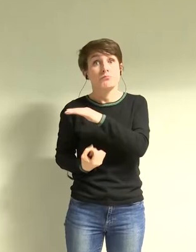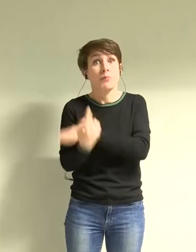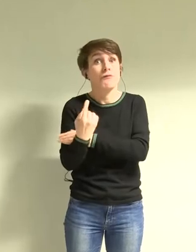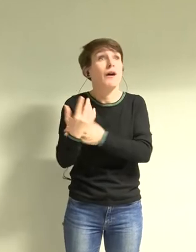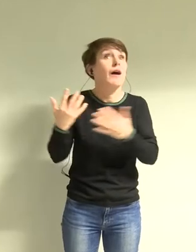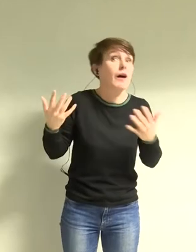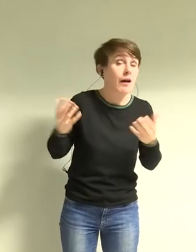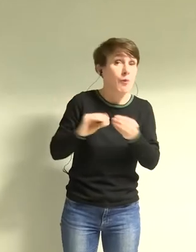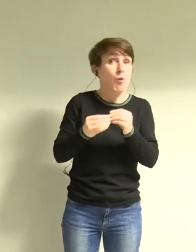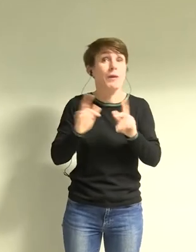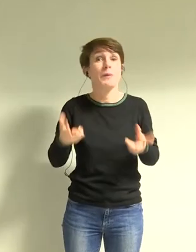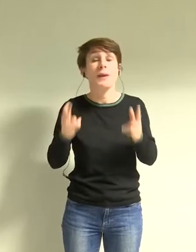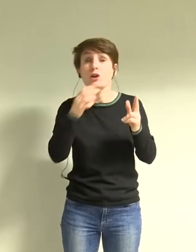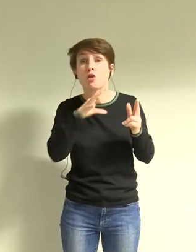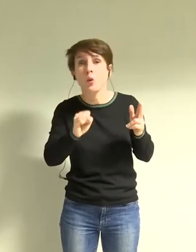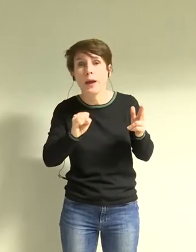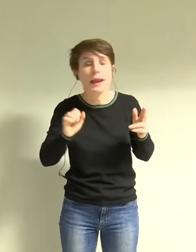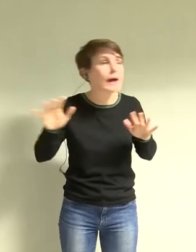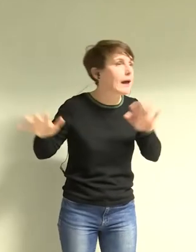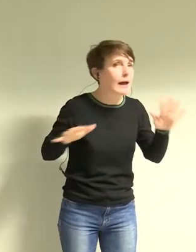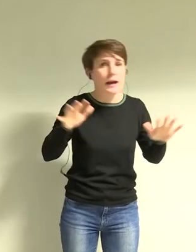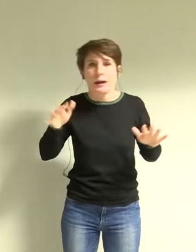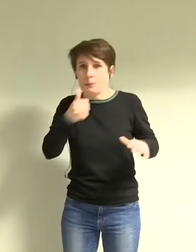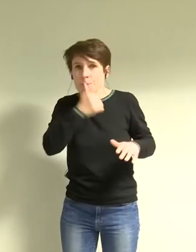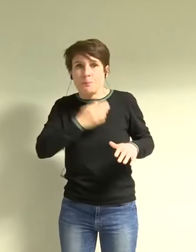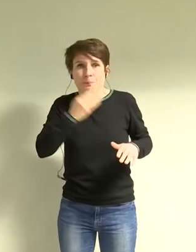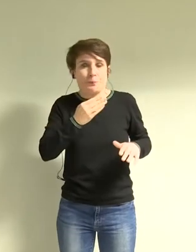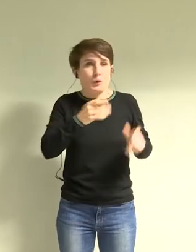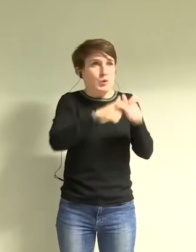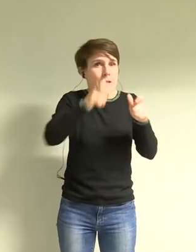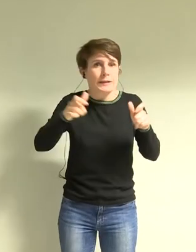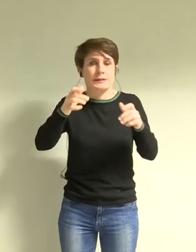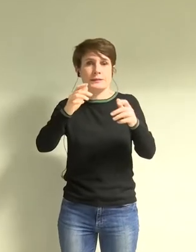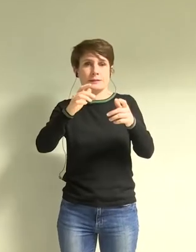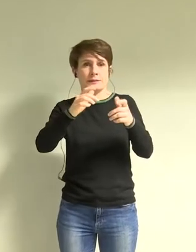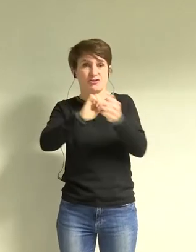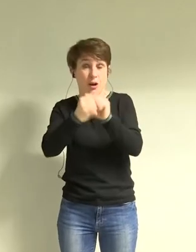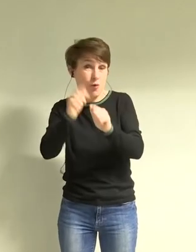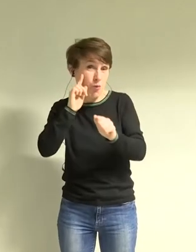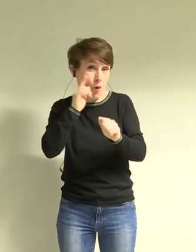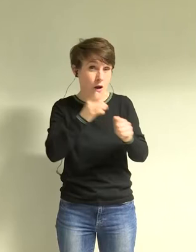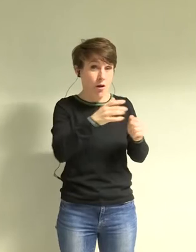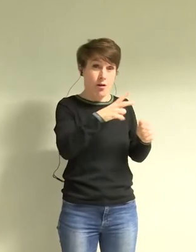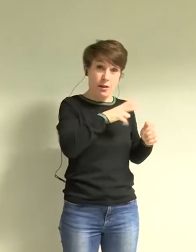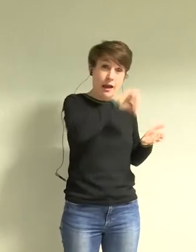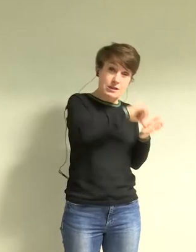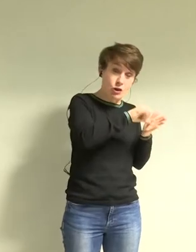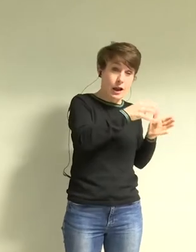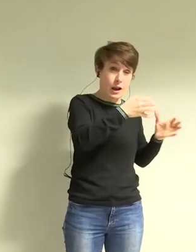notamment autour de la période de noël ce n'est pas si simple puisque plusieurs de nos réacteurs nucléaires ne sont pas opérationnels pour des raisons de maintenance